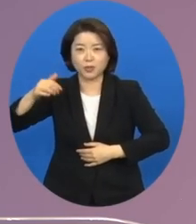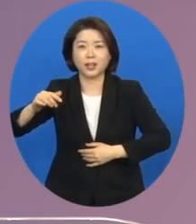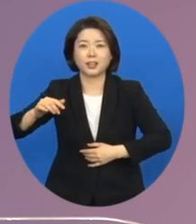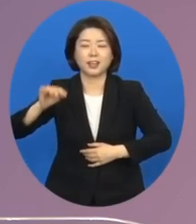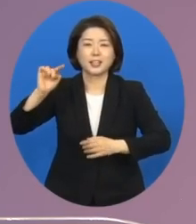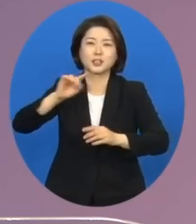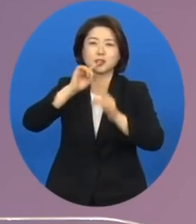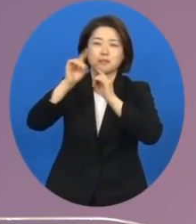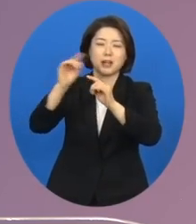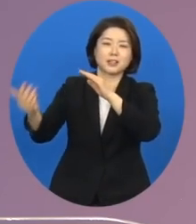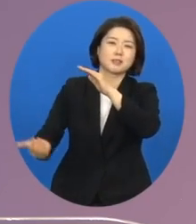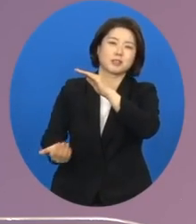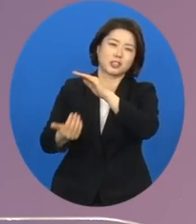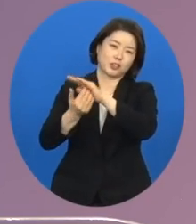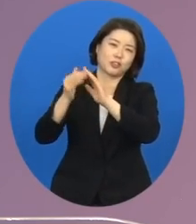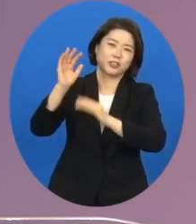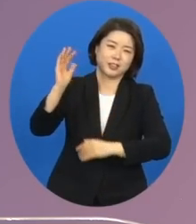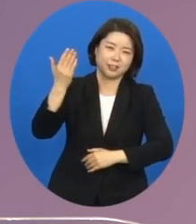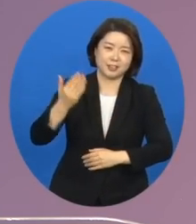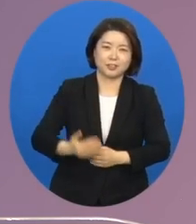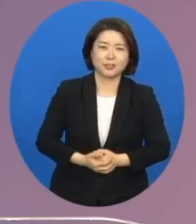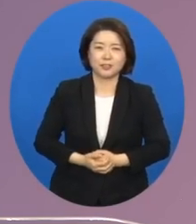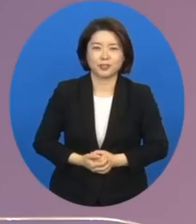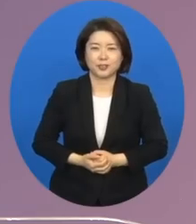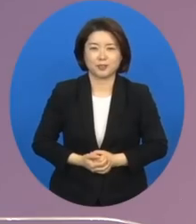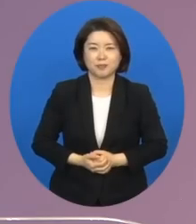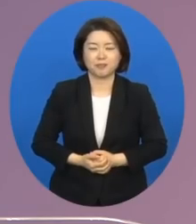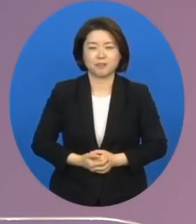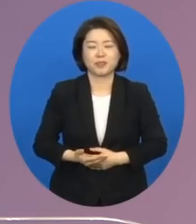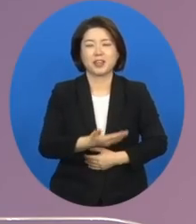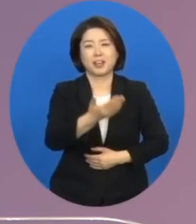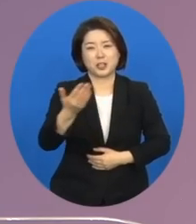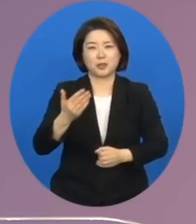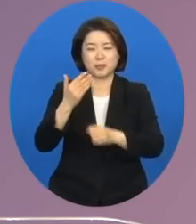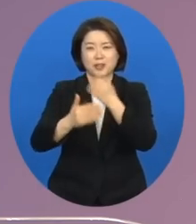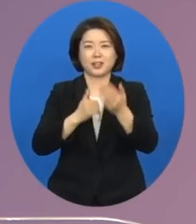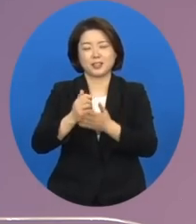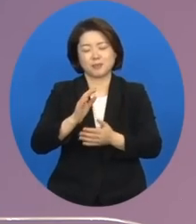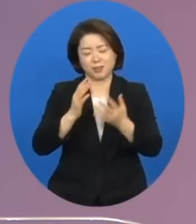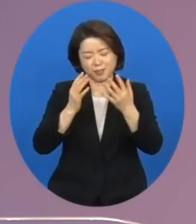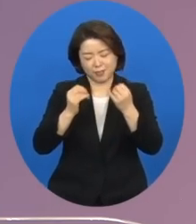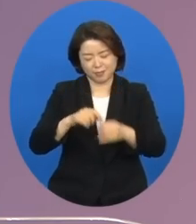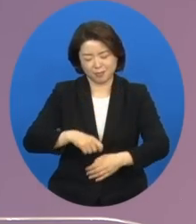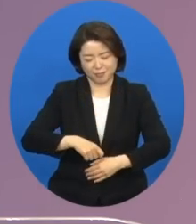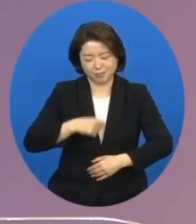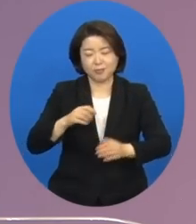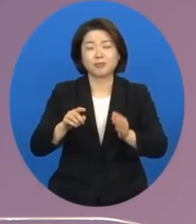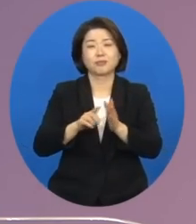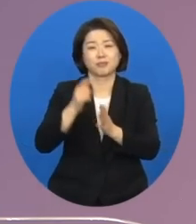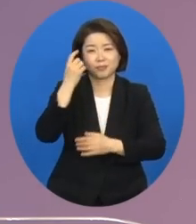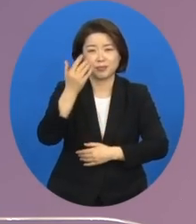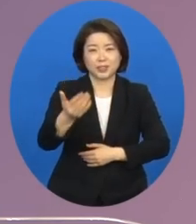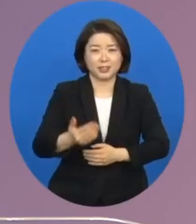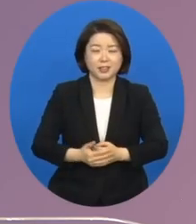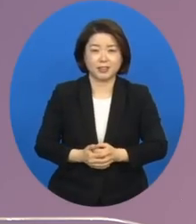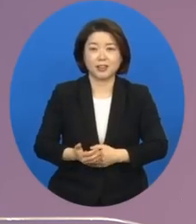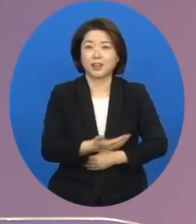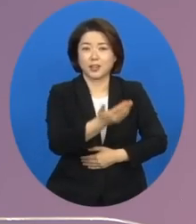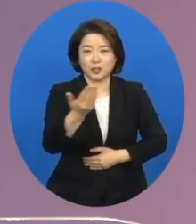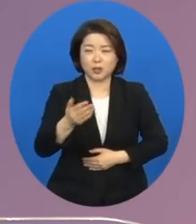말씀이 이루어진다는 것입니다 여러분 하나님이 얼마나 신실하세요 그런데